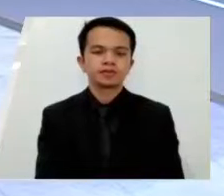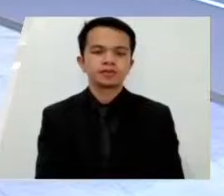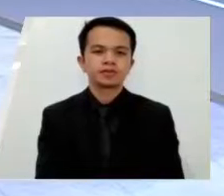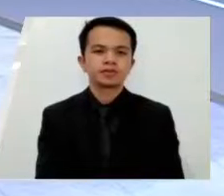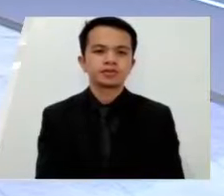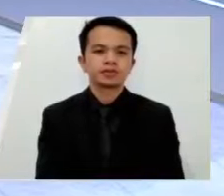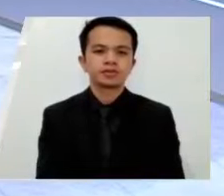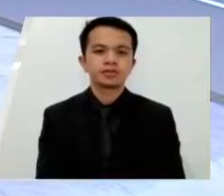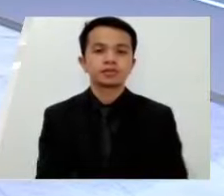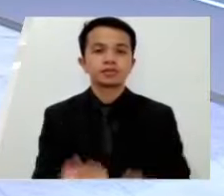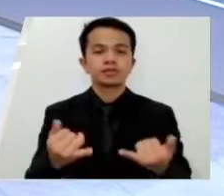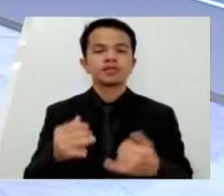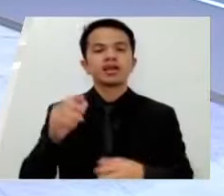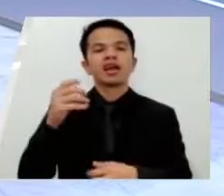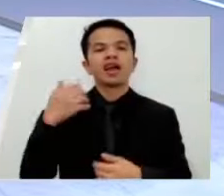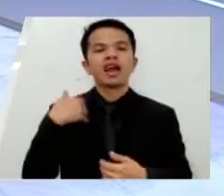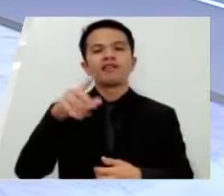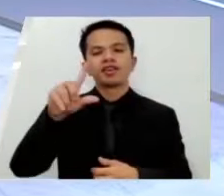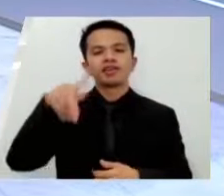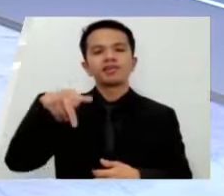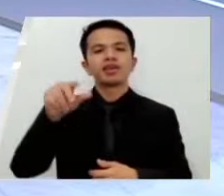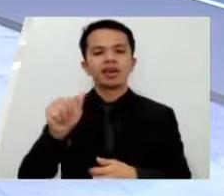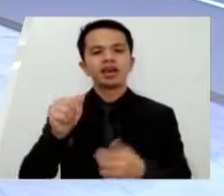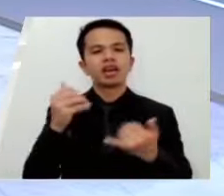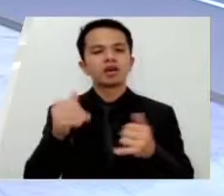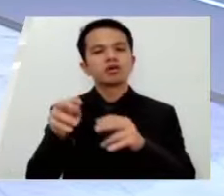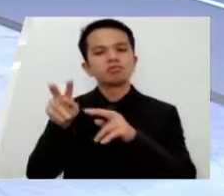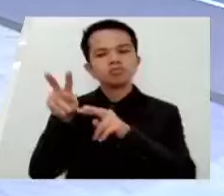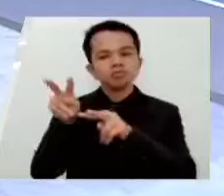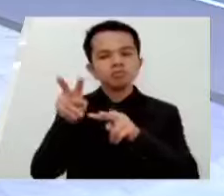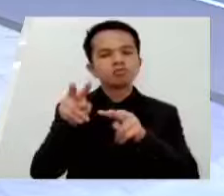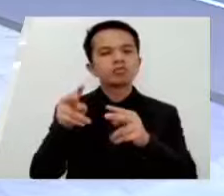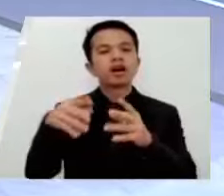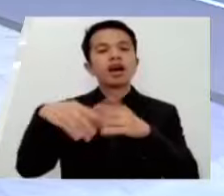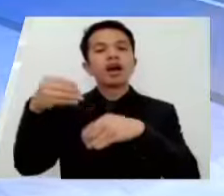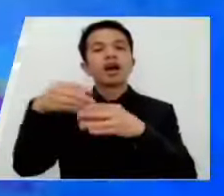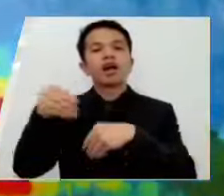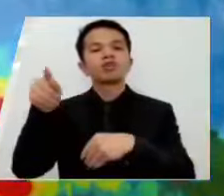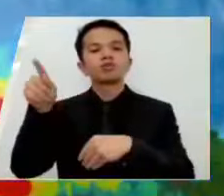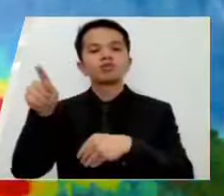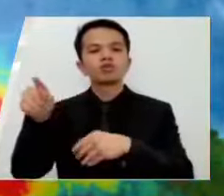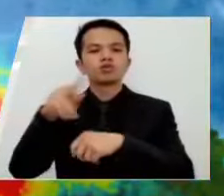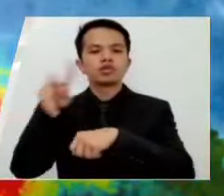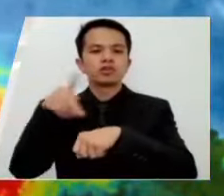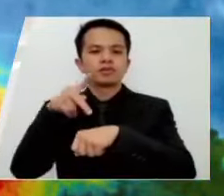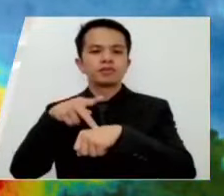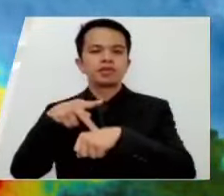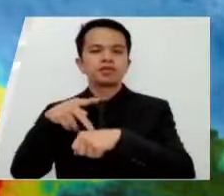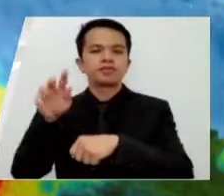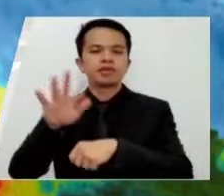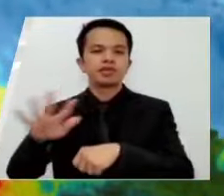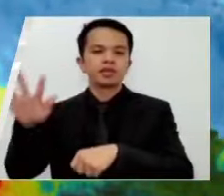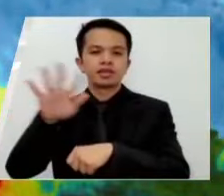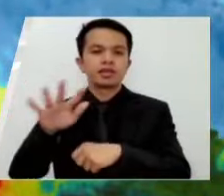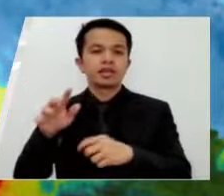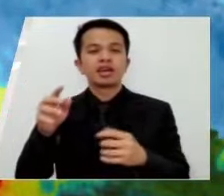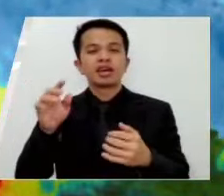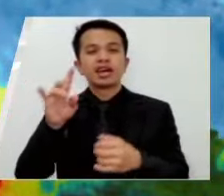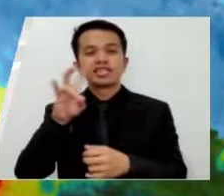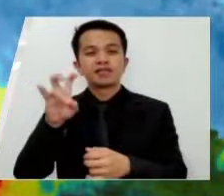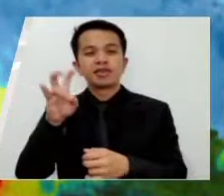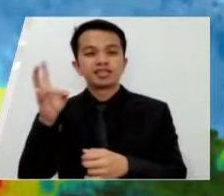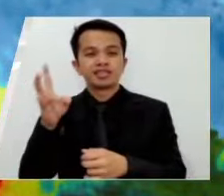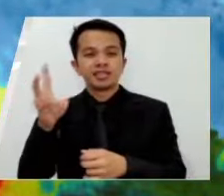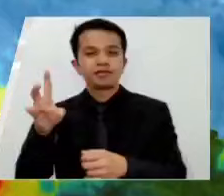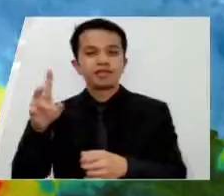Isang low pressure area ang mino-monitor sa labas ng Philippine Area of Responsibility. Huli itong namataan 770 kilometers southeast